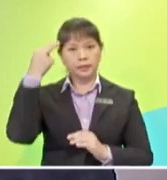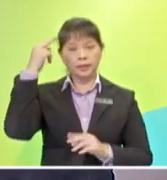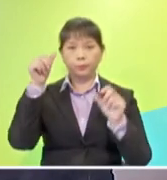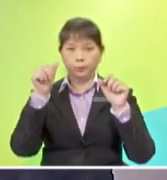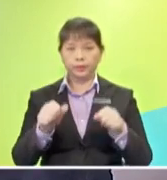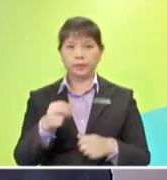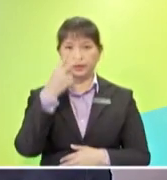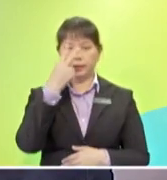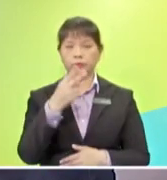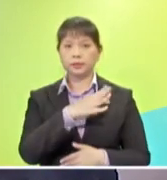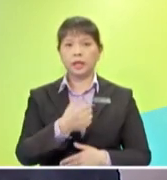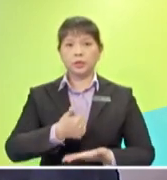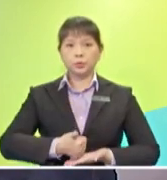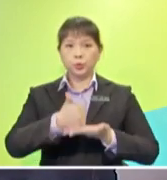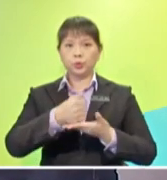gambar